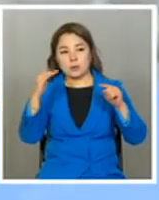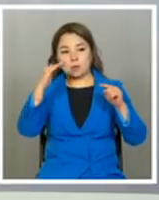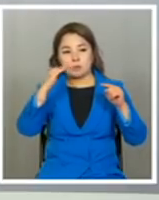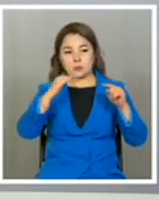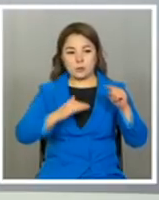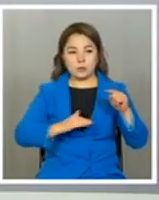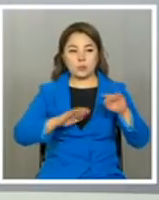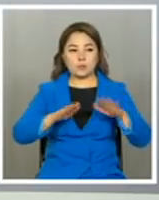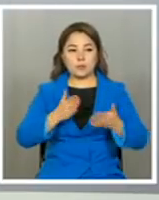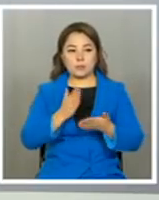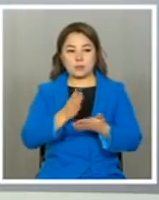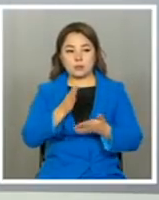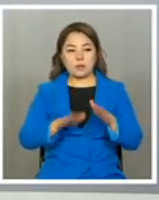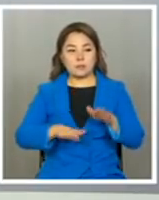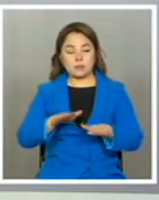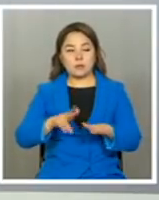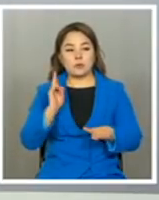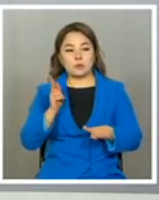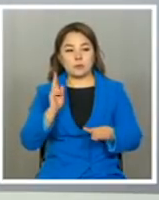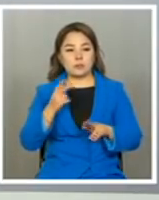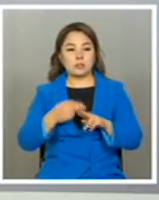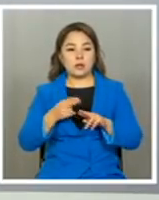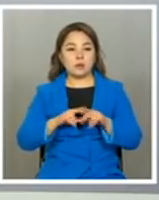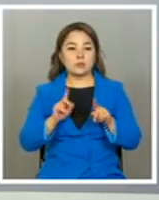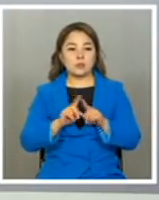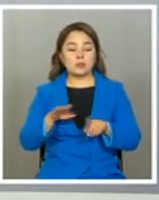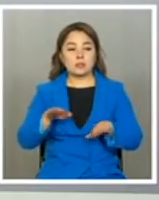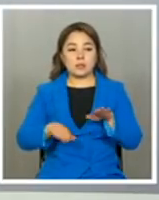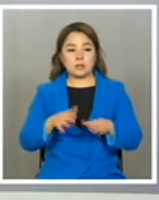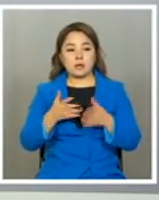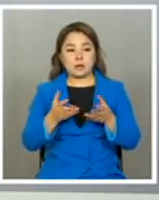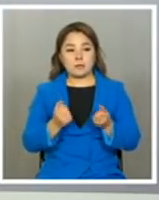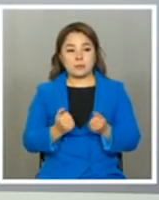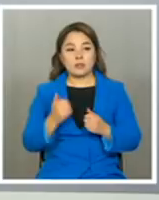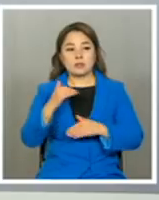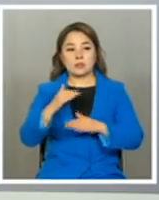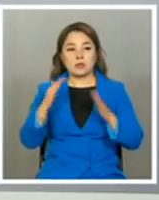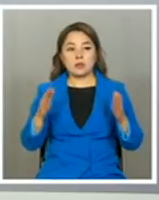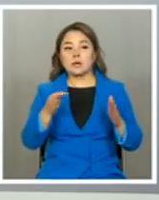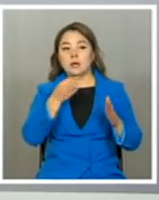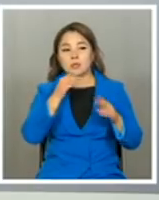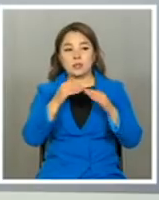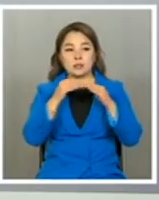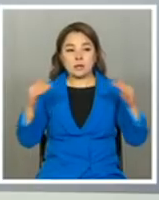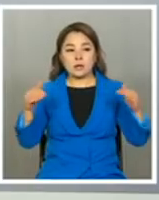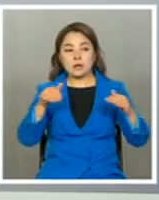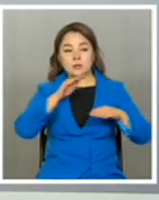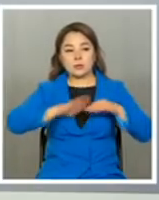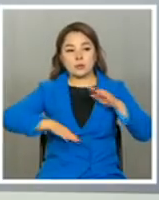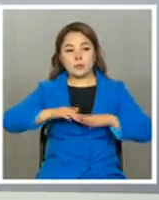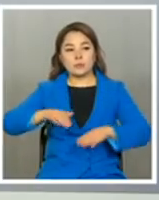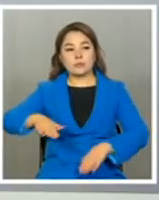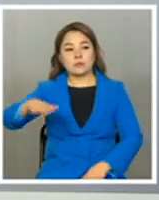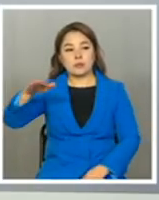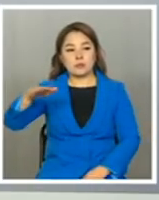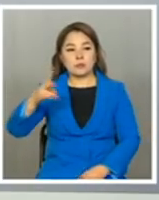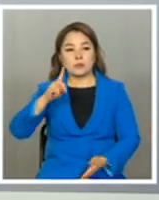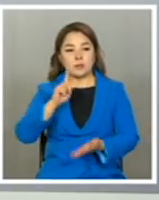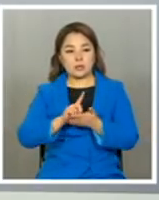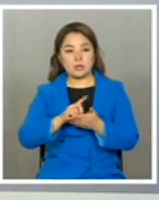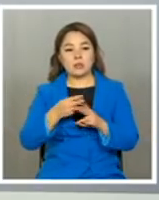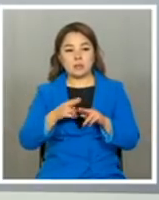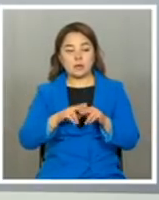Сыналушы массасы 3 кг жүкті алып, тақтадағы белгіге сай қолын көтеріп тұрады.